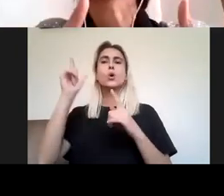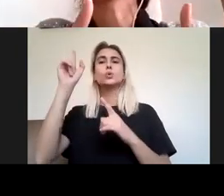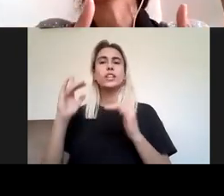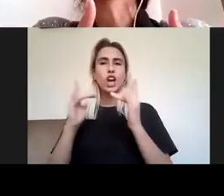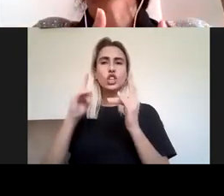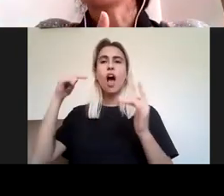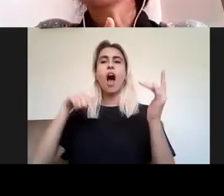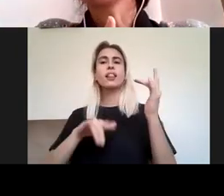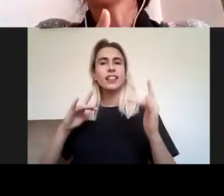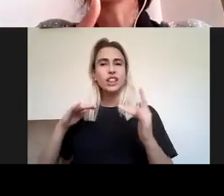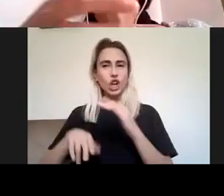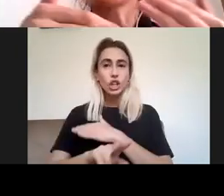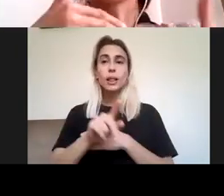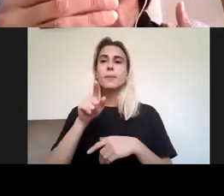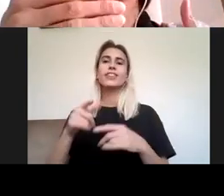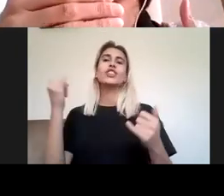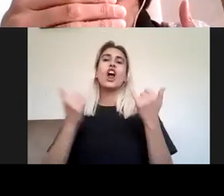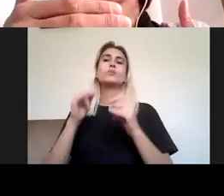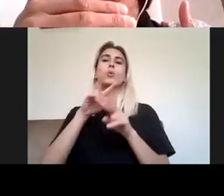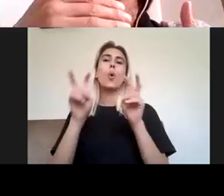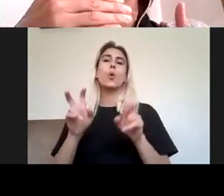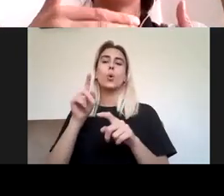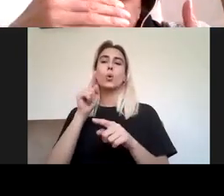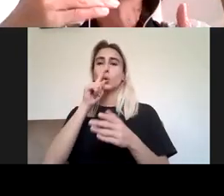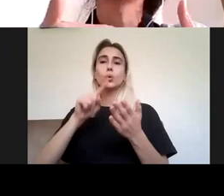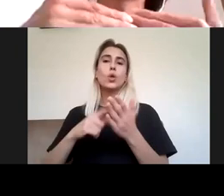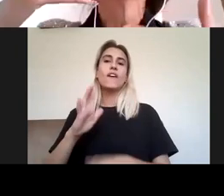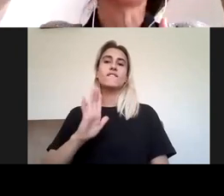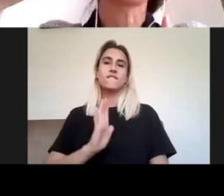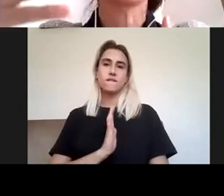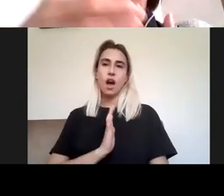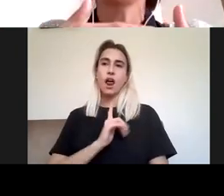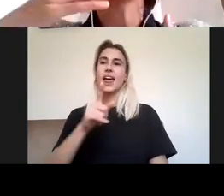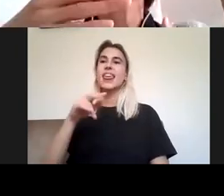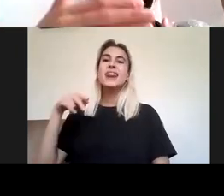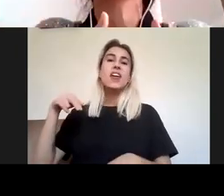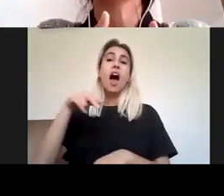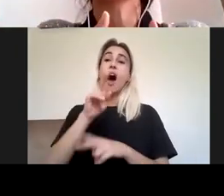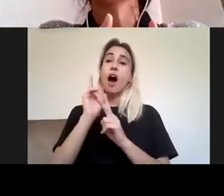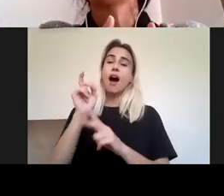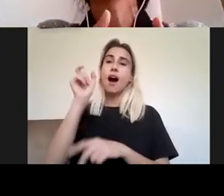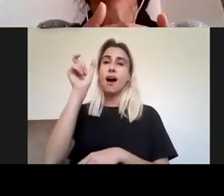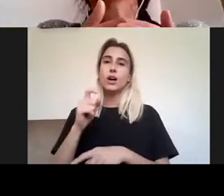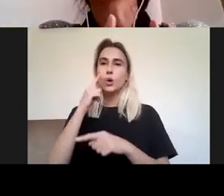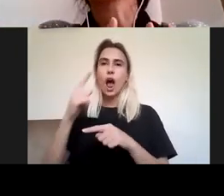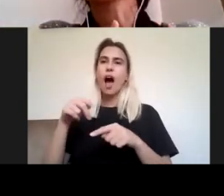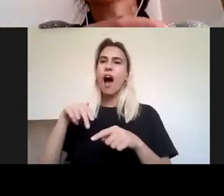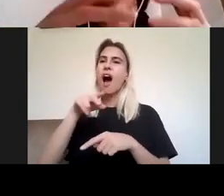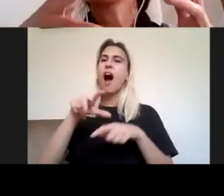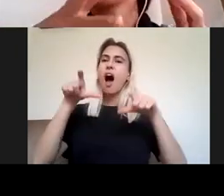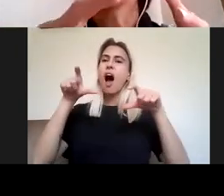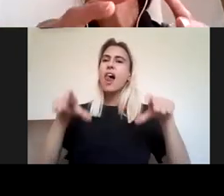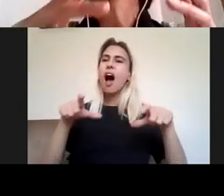tartışma noktası vardı ve burada baktığımızda özellikle yaya kullanım sahası, yaya alanlarına ilişkin tabii